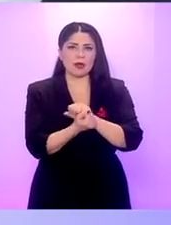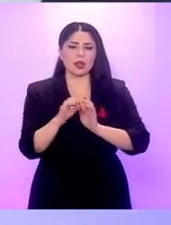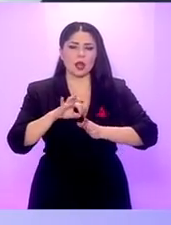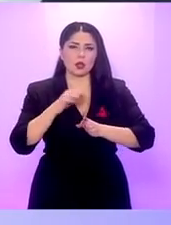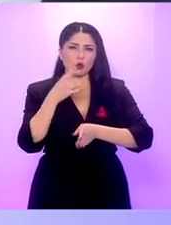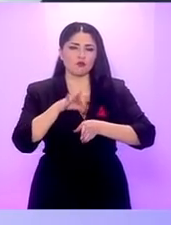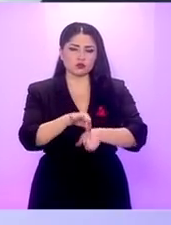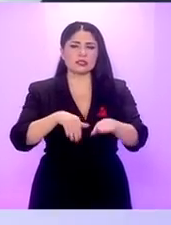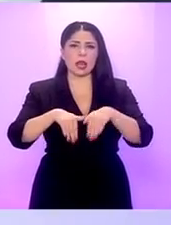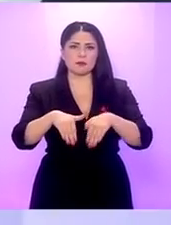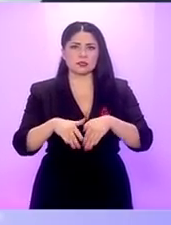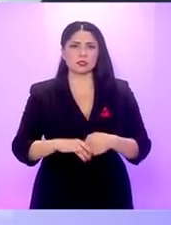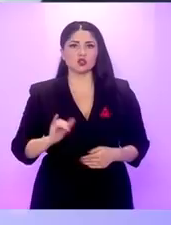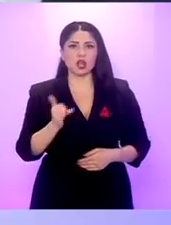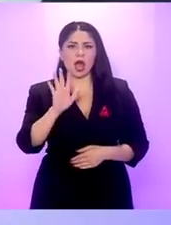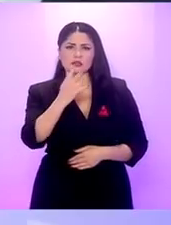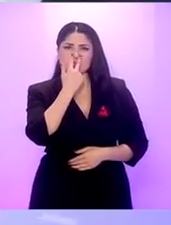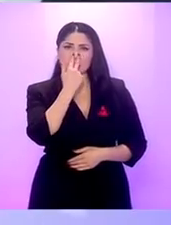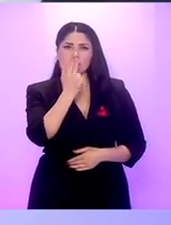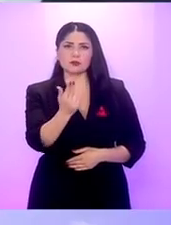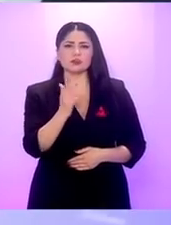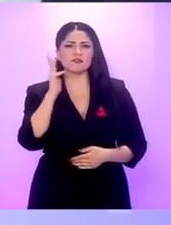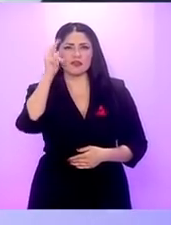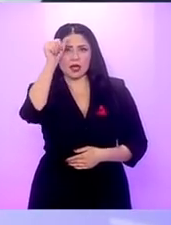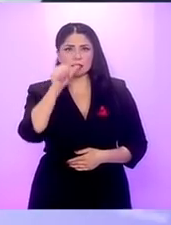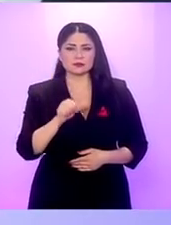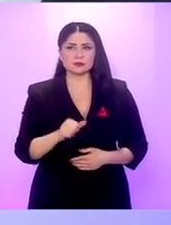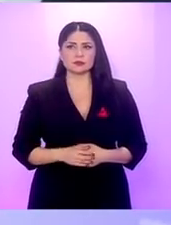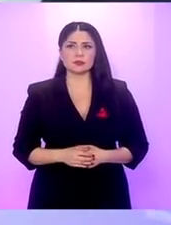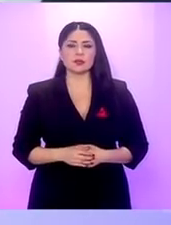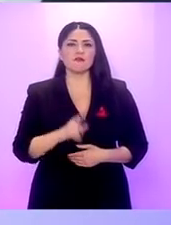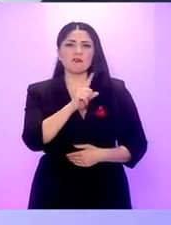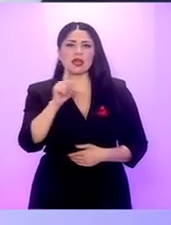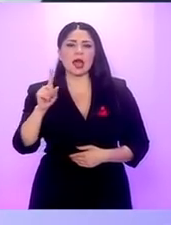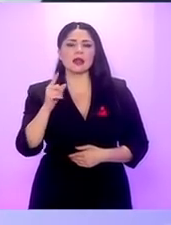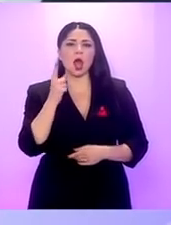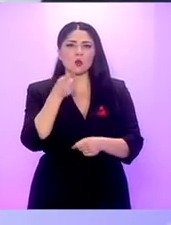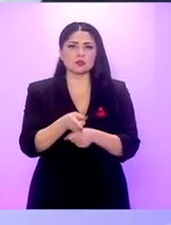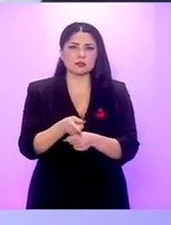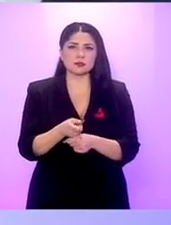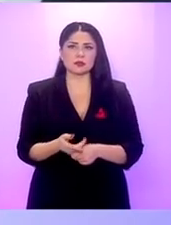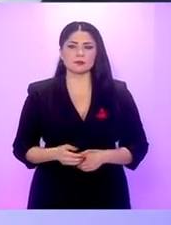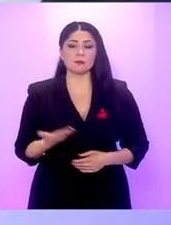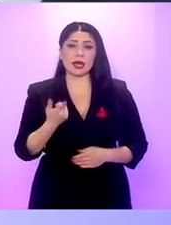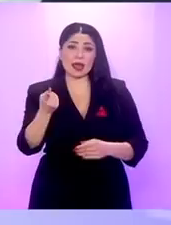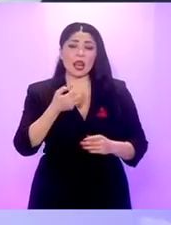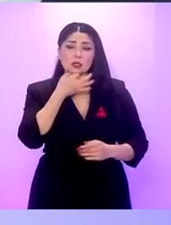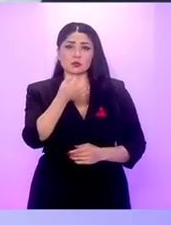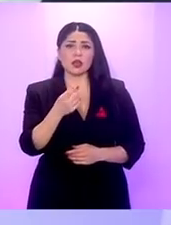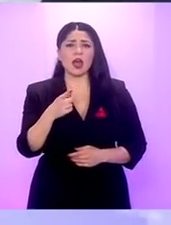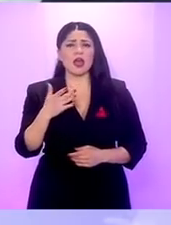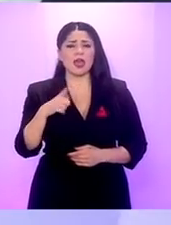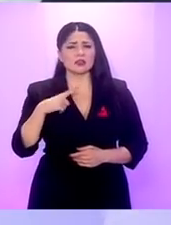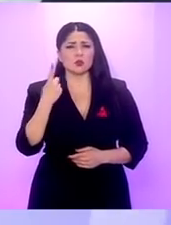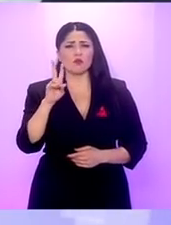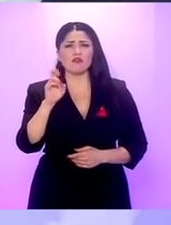funcție și lucrul ăsta s-a văzut în fiecare dintre acuzațiile pe care le-a adus, pentru că avem un Vlad